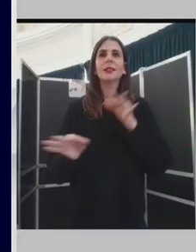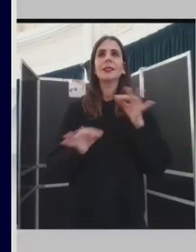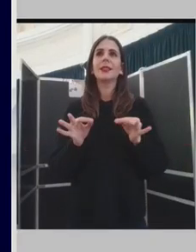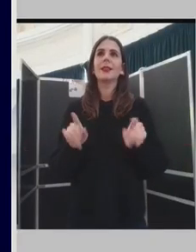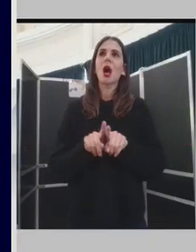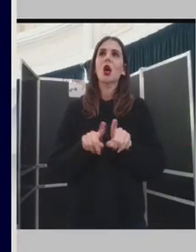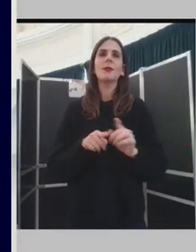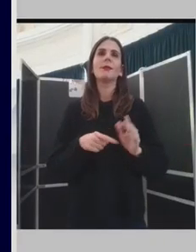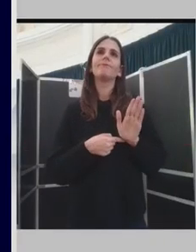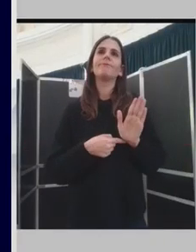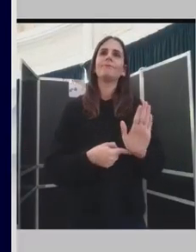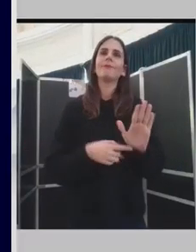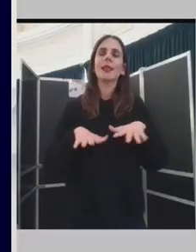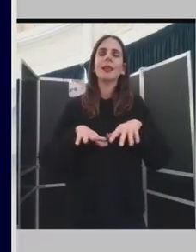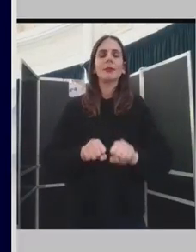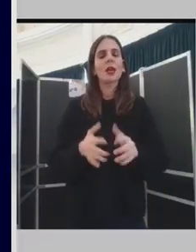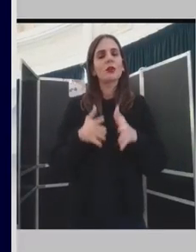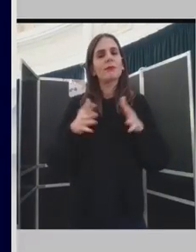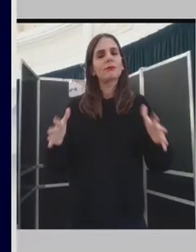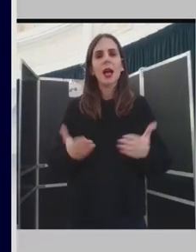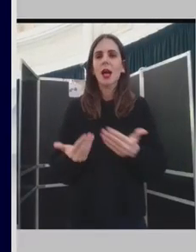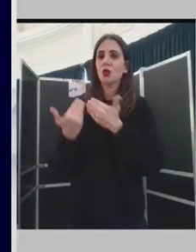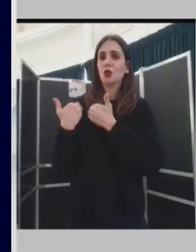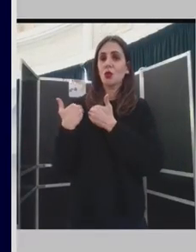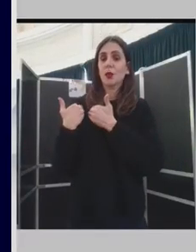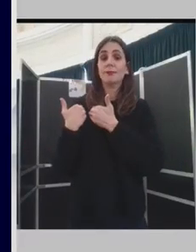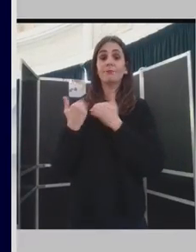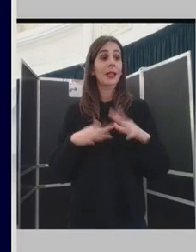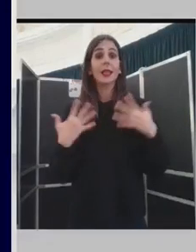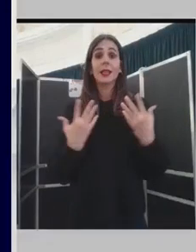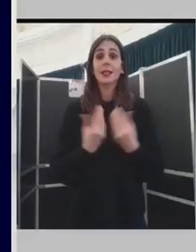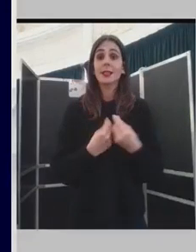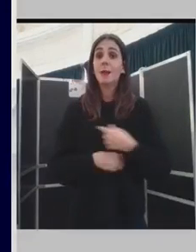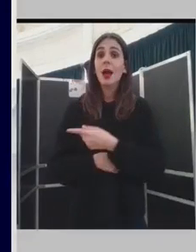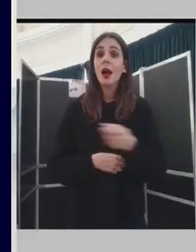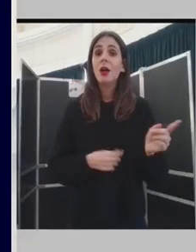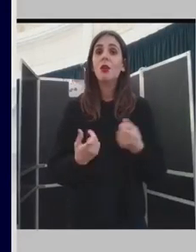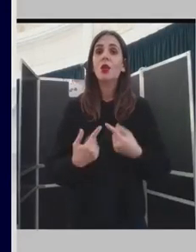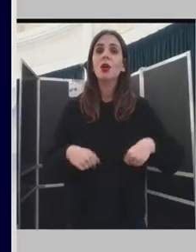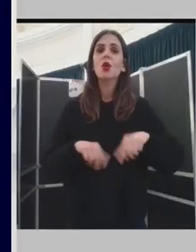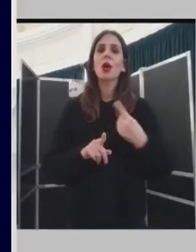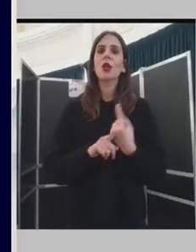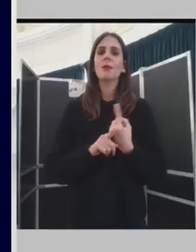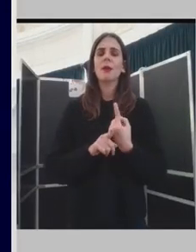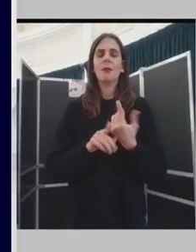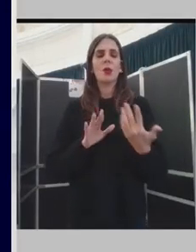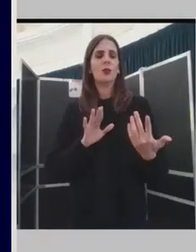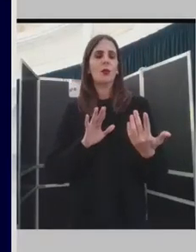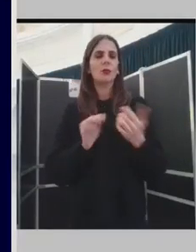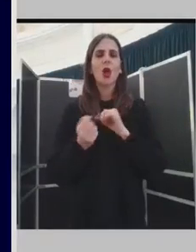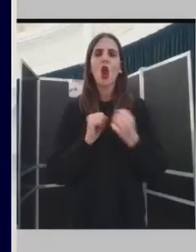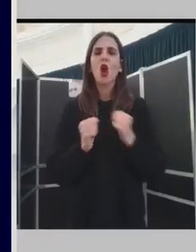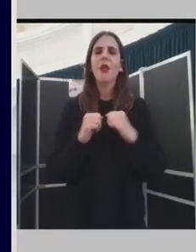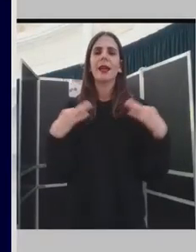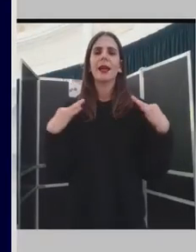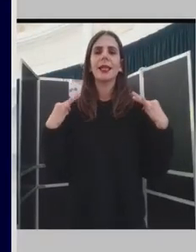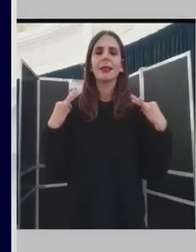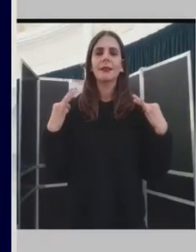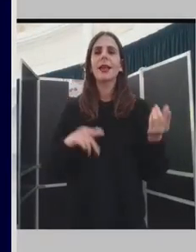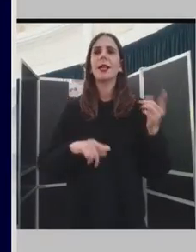maggiore per concordare con voi come quelle scelte che dicevo di contrasto all'indifferenza, di competenza